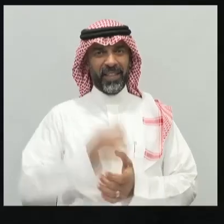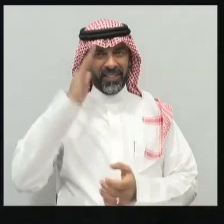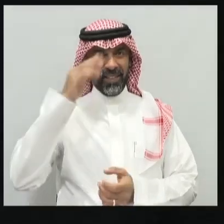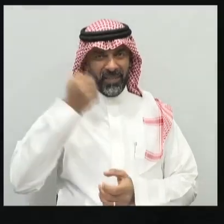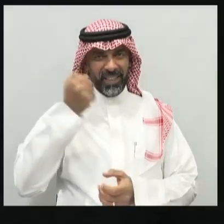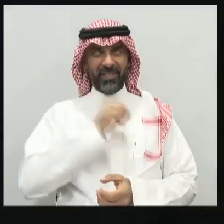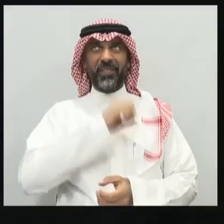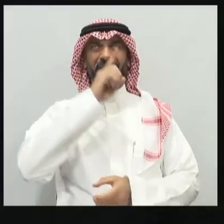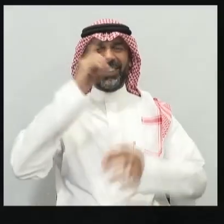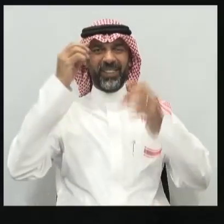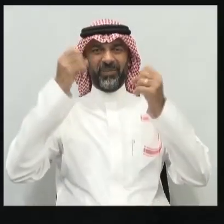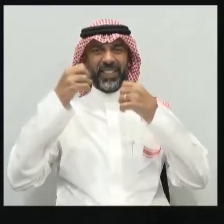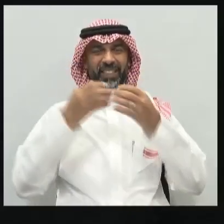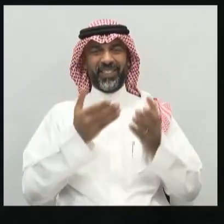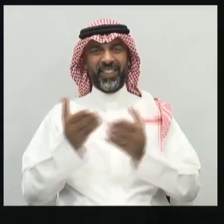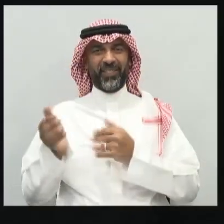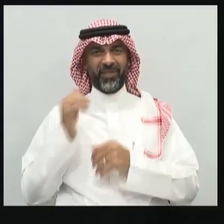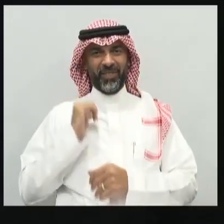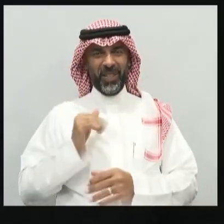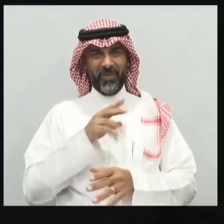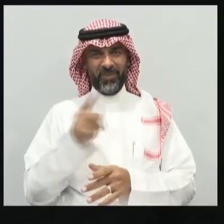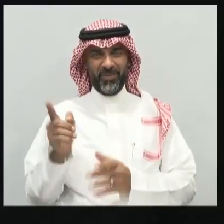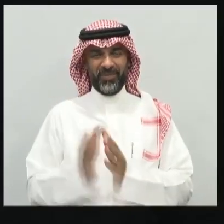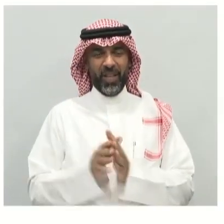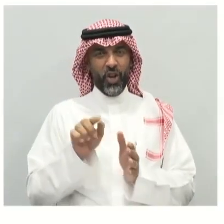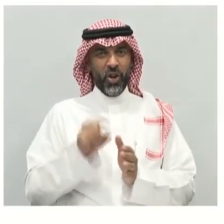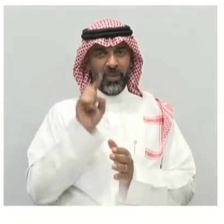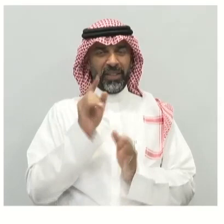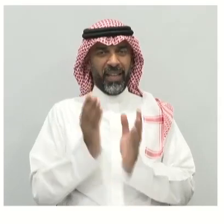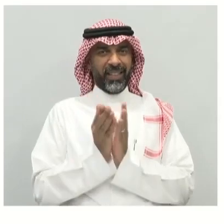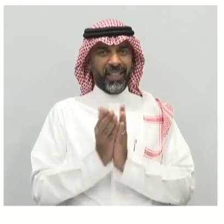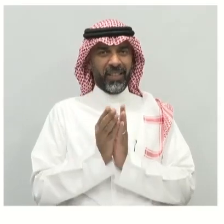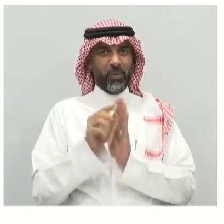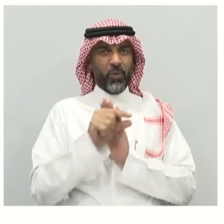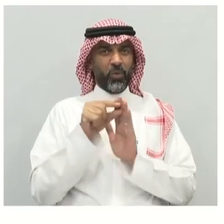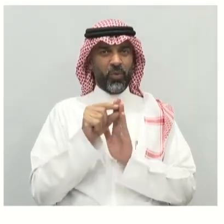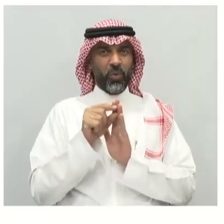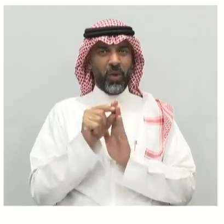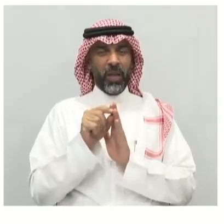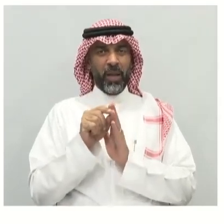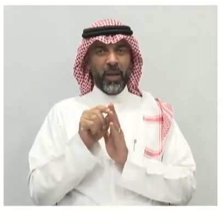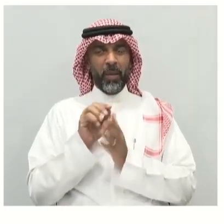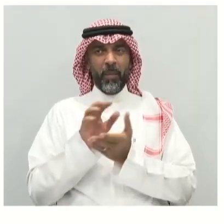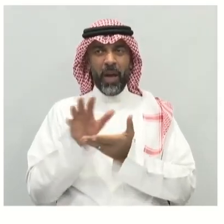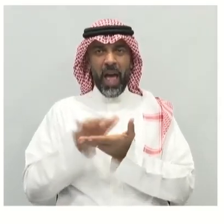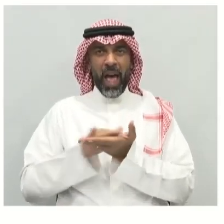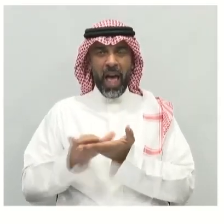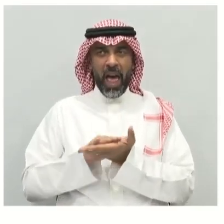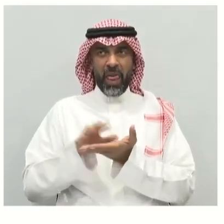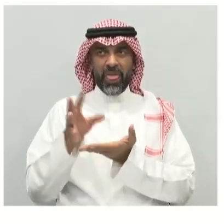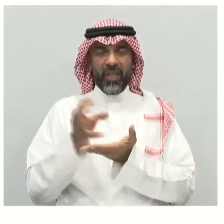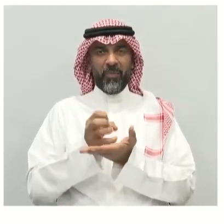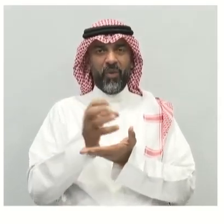السلام عليكم ورحمه الله وبركاته حياكم الله يا ابنائي اليوم ان شاء الله مع بعض في درس موارد الارض بناخذ اثراءات